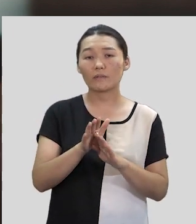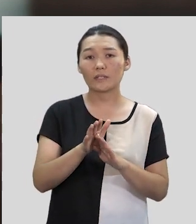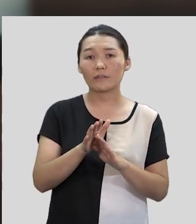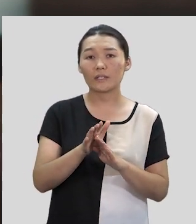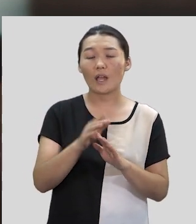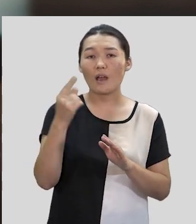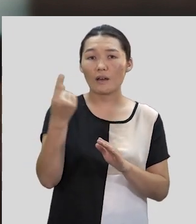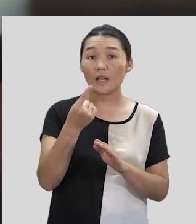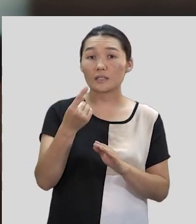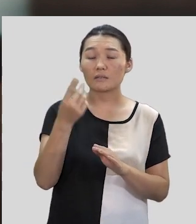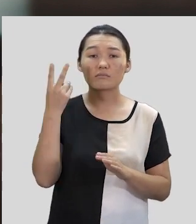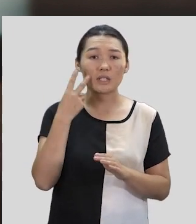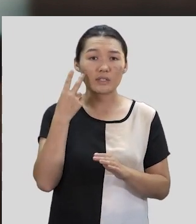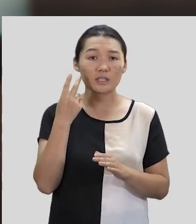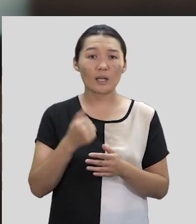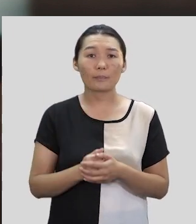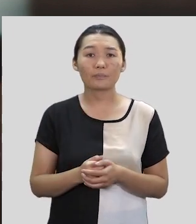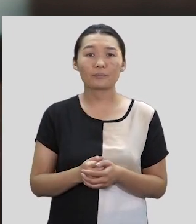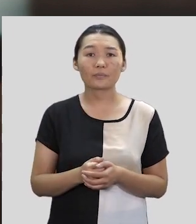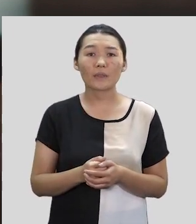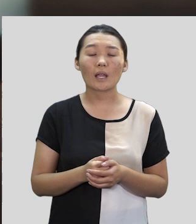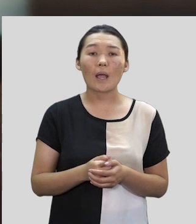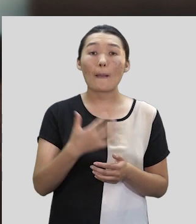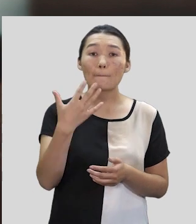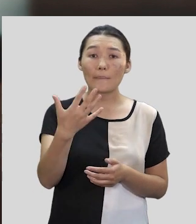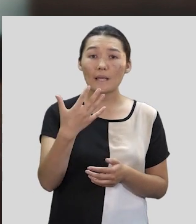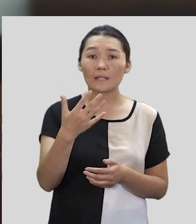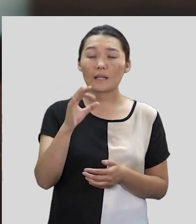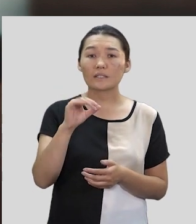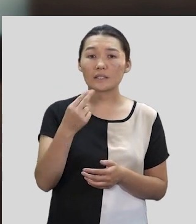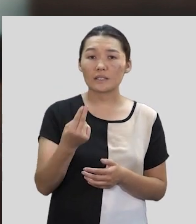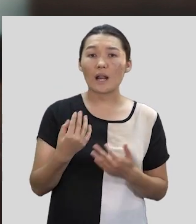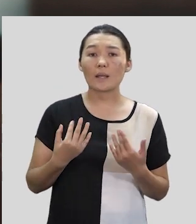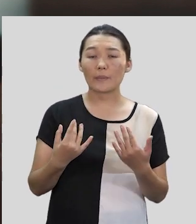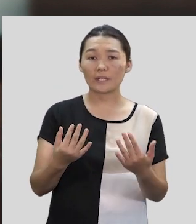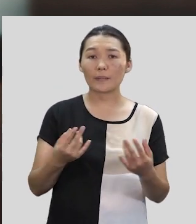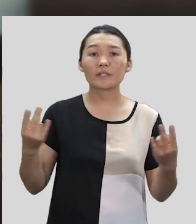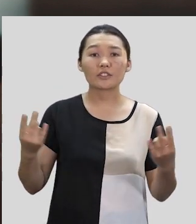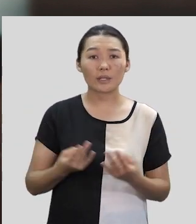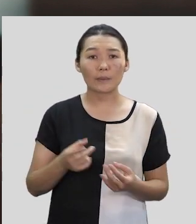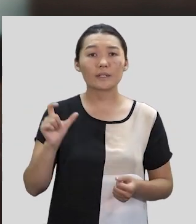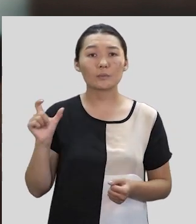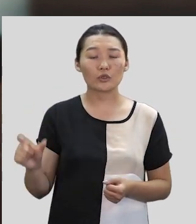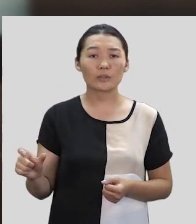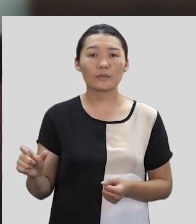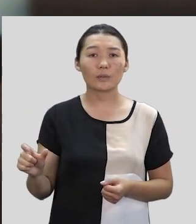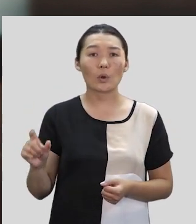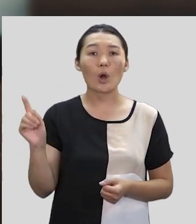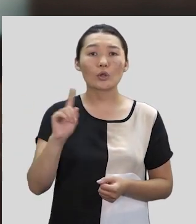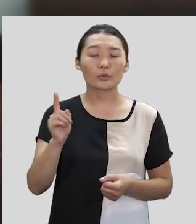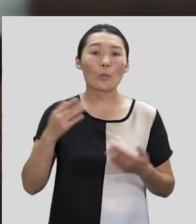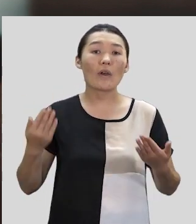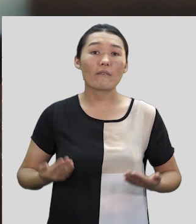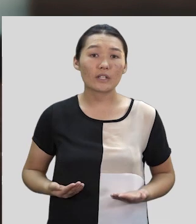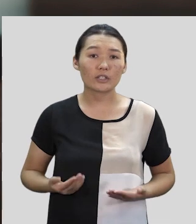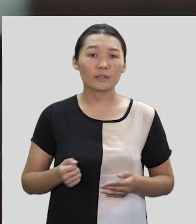раз и навсегда 5 социальные потребности необходимы человеку для того чтобы выжить они